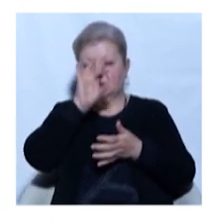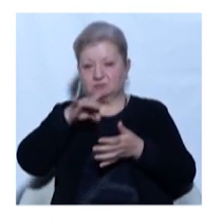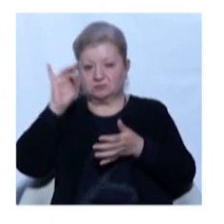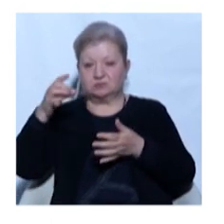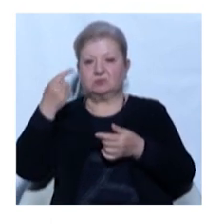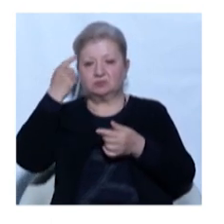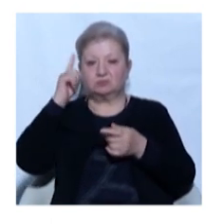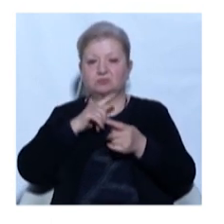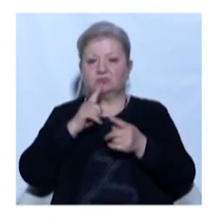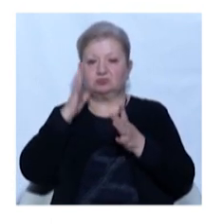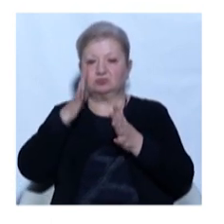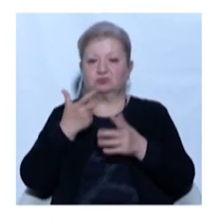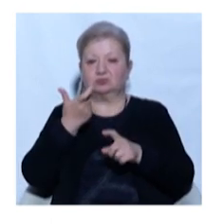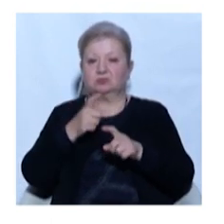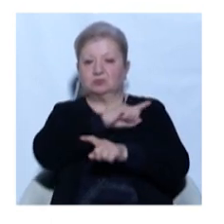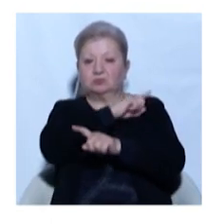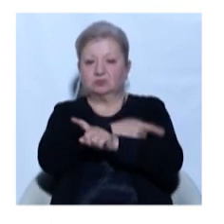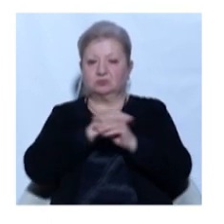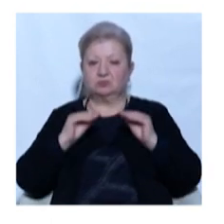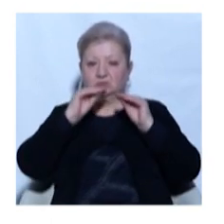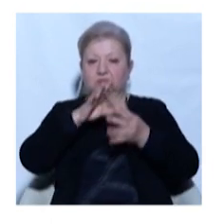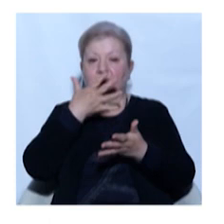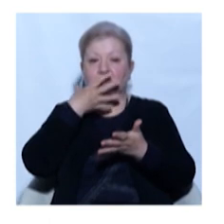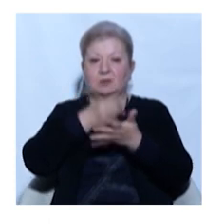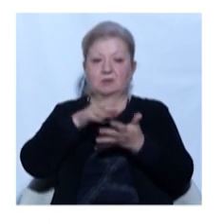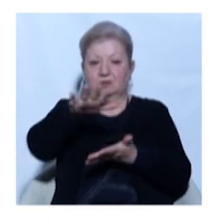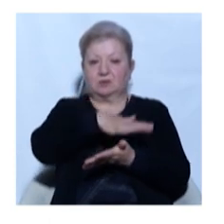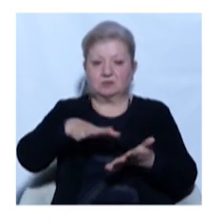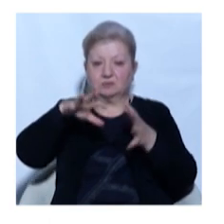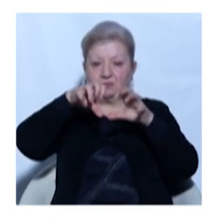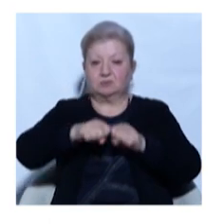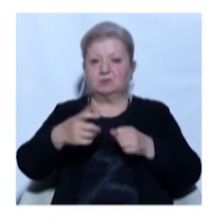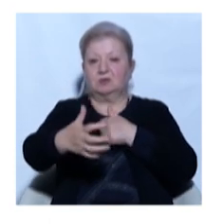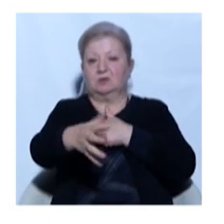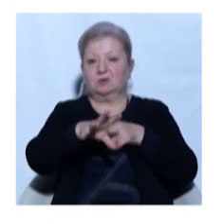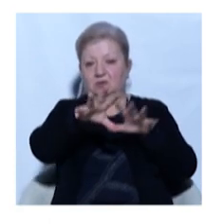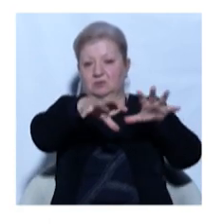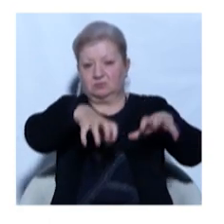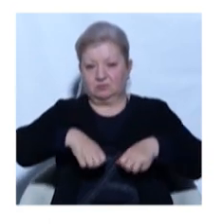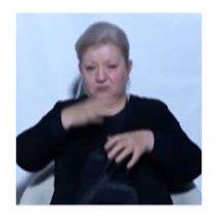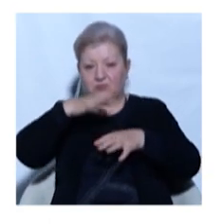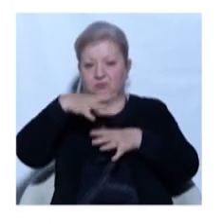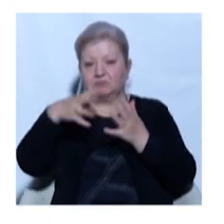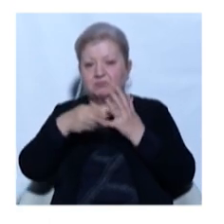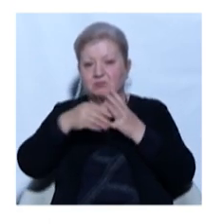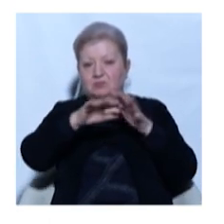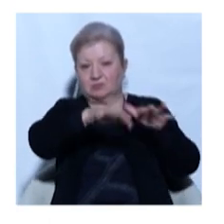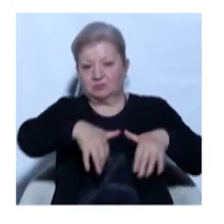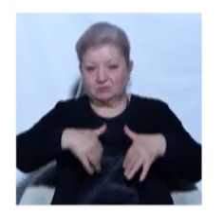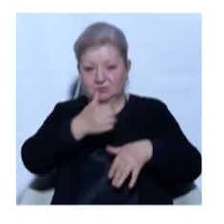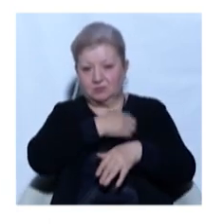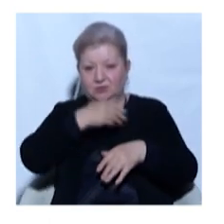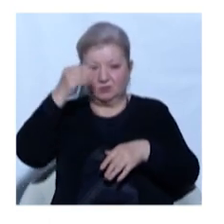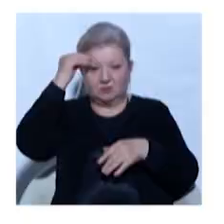მყარად დაიკავებდნენ ამ ტერიტორიებს, უფრო მყარად მიიერთებდნენ ამ მოსახლეობას და ყველანაირი შანსი მოესპობოდა ბიზანტიას